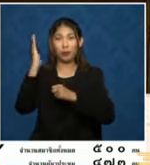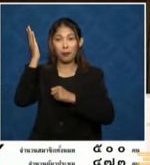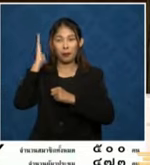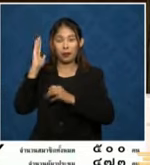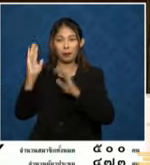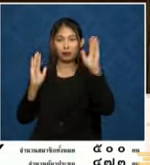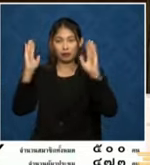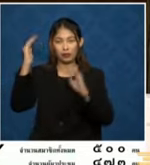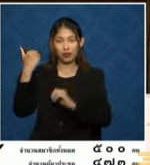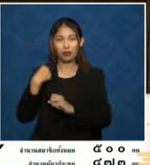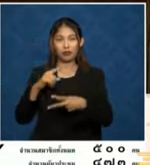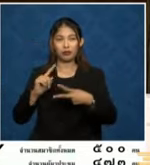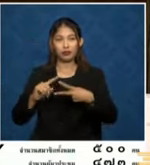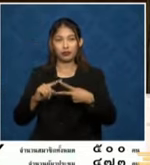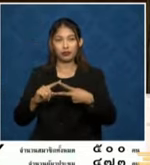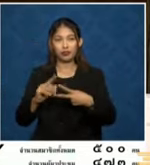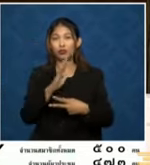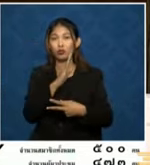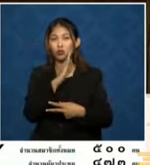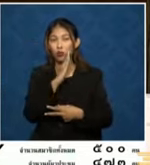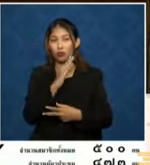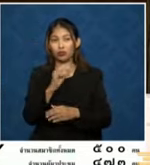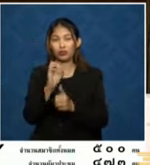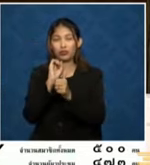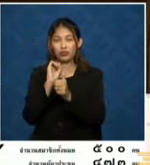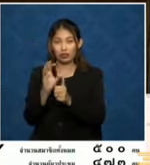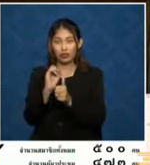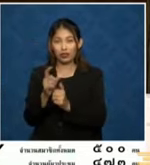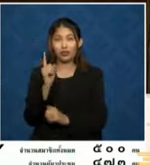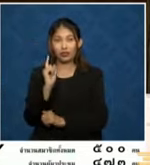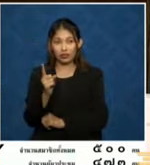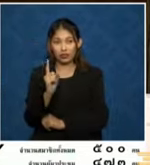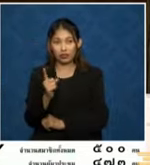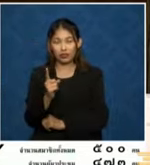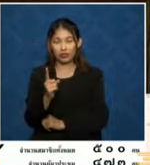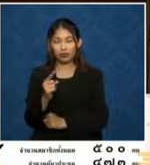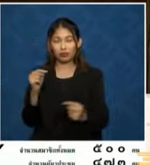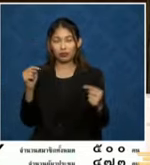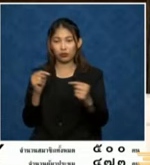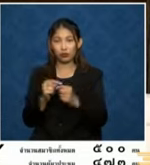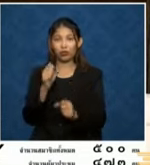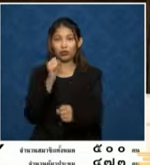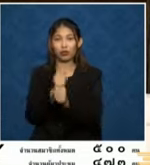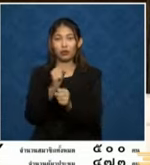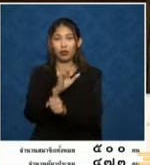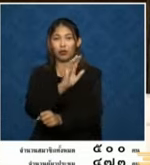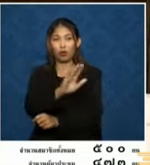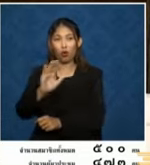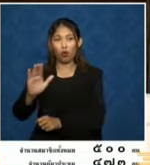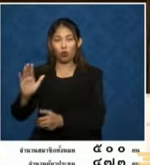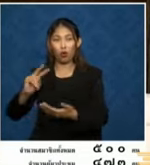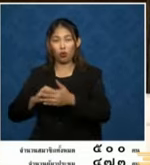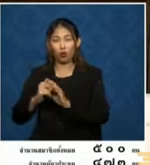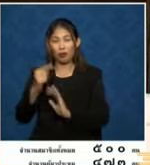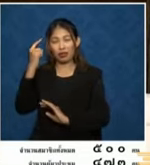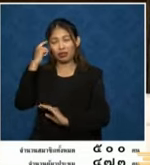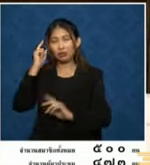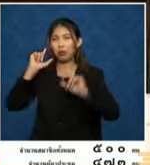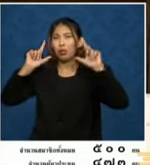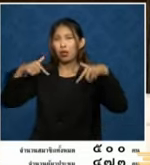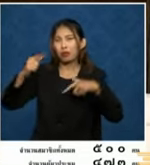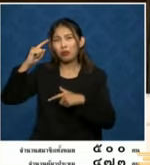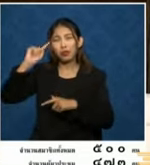เนี่ยผมก็เห็นว่าถ้ามีการแค่นำเสนอข้อเท็จจริงนะครับในการที่ท่านปฏิบัติหน้าที่โดยที่ไม่ได้พาดพิงให้เกิดความเ